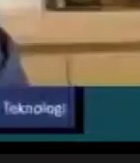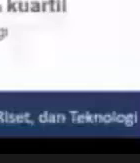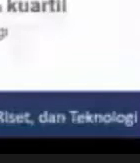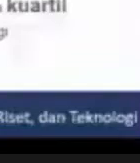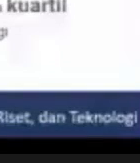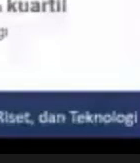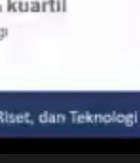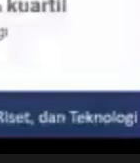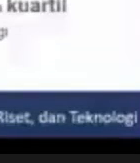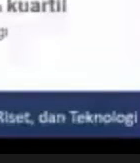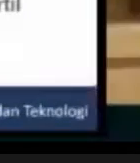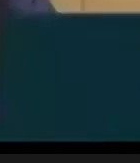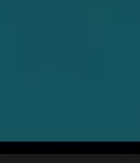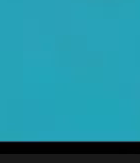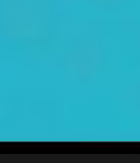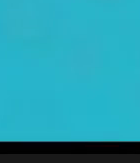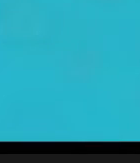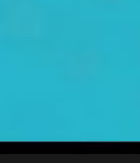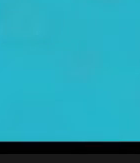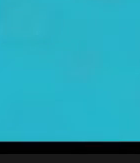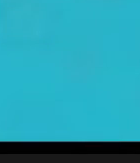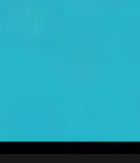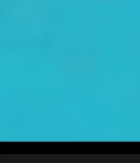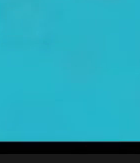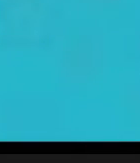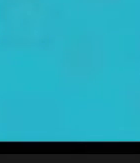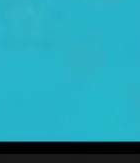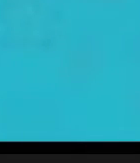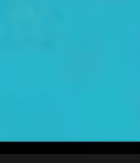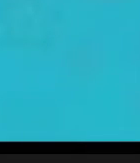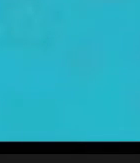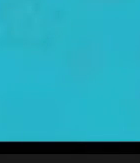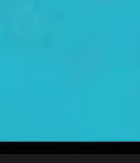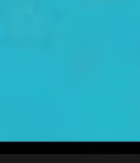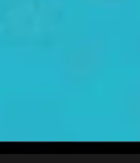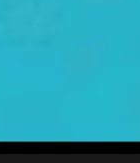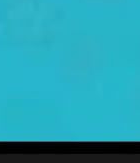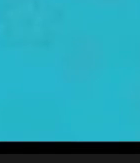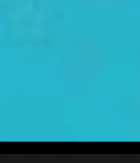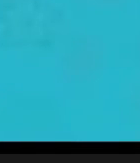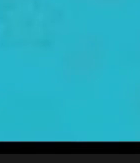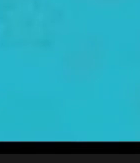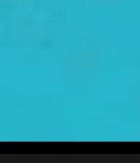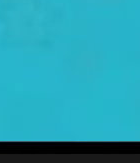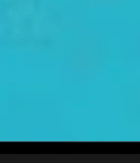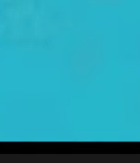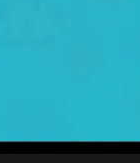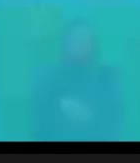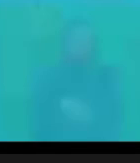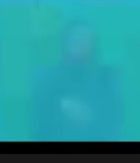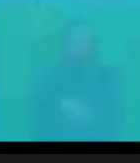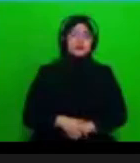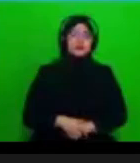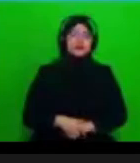universitas, institut, sekolah tinggi yang memiliki prodi vokasi. Itu memang